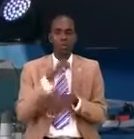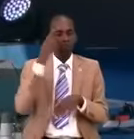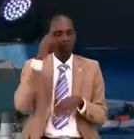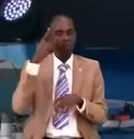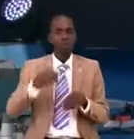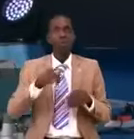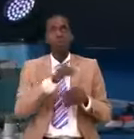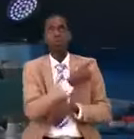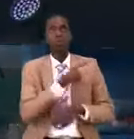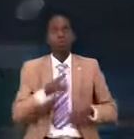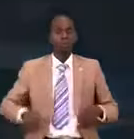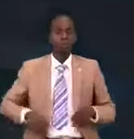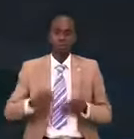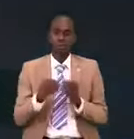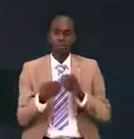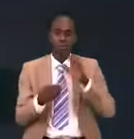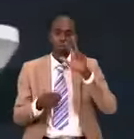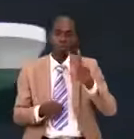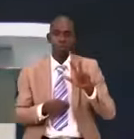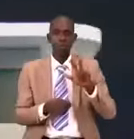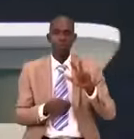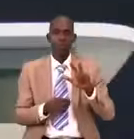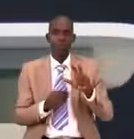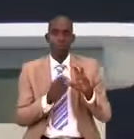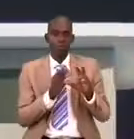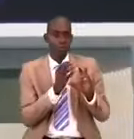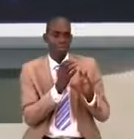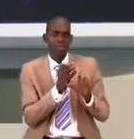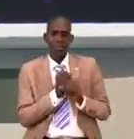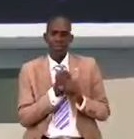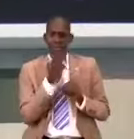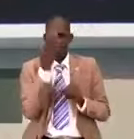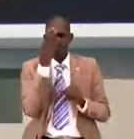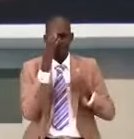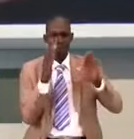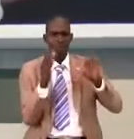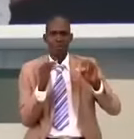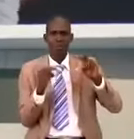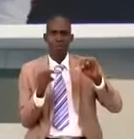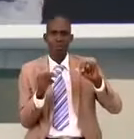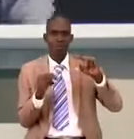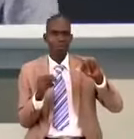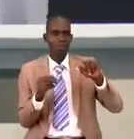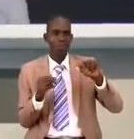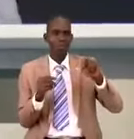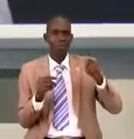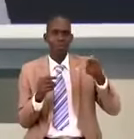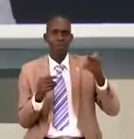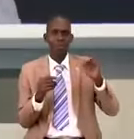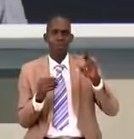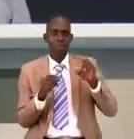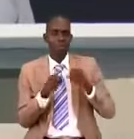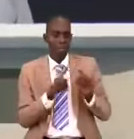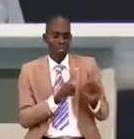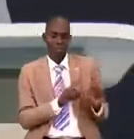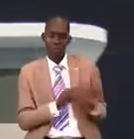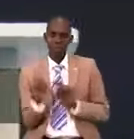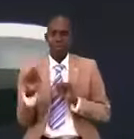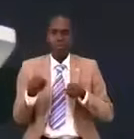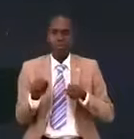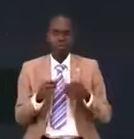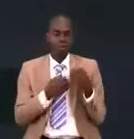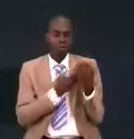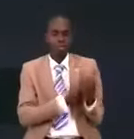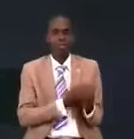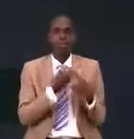pour les membres il promet élément maintenant premier élément le courage caractéristique de vivre